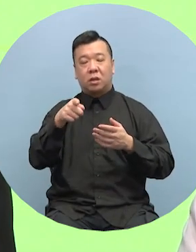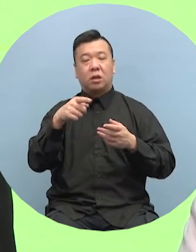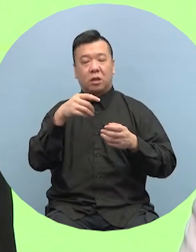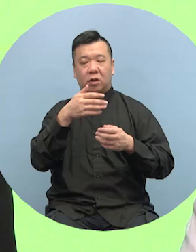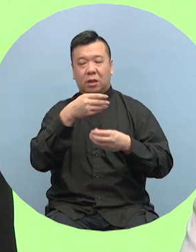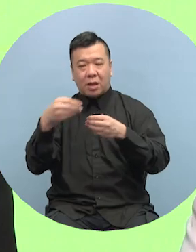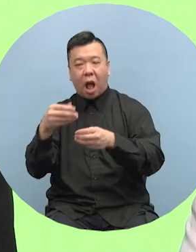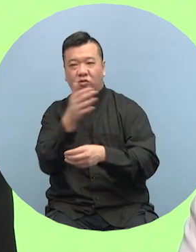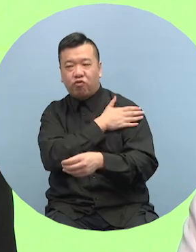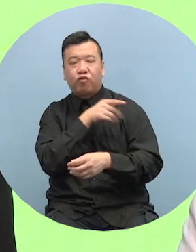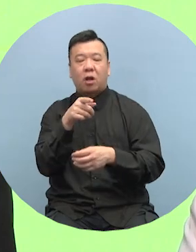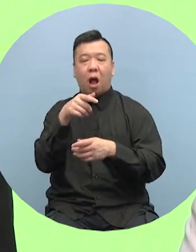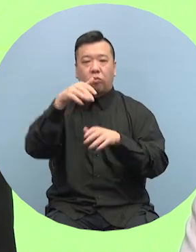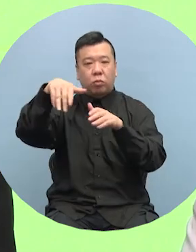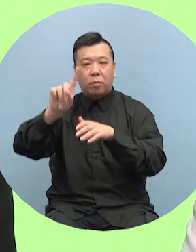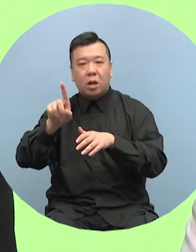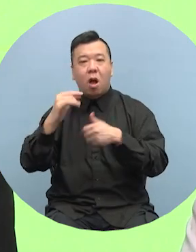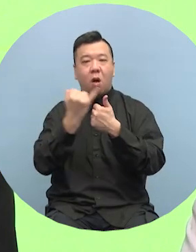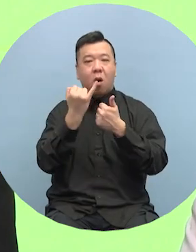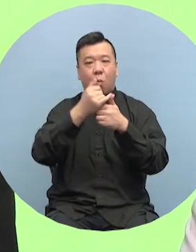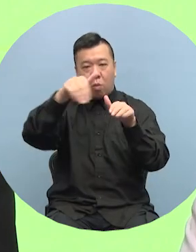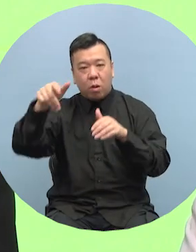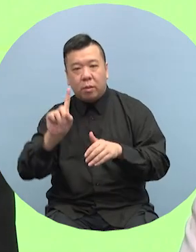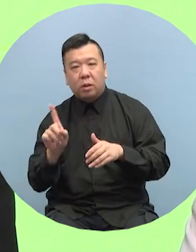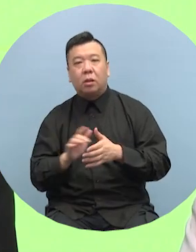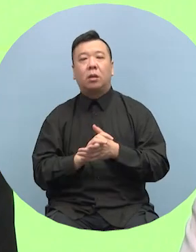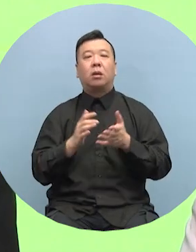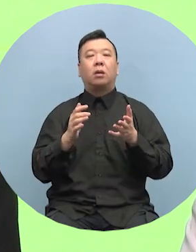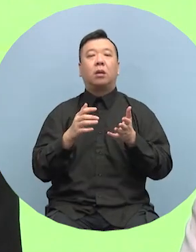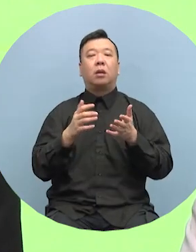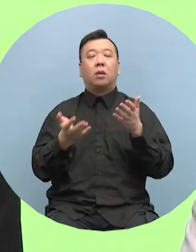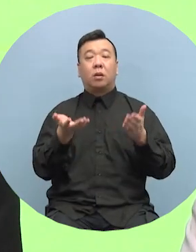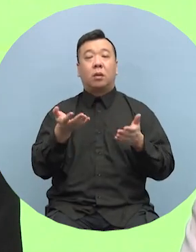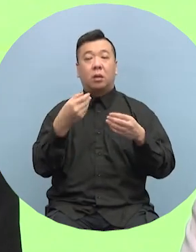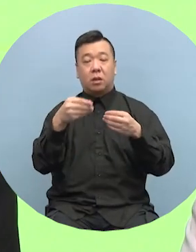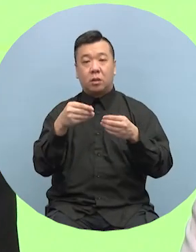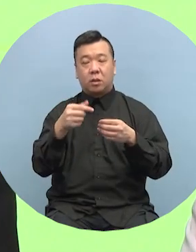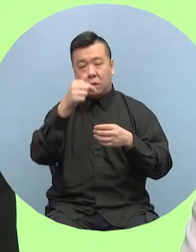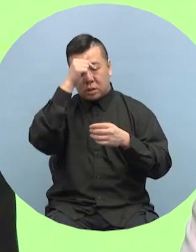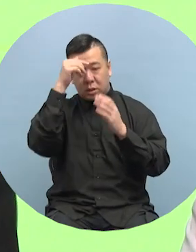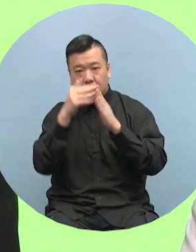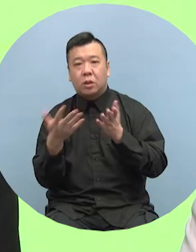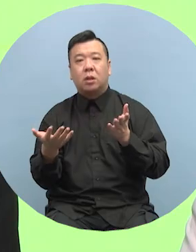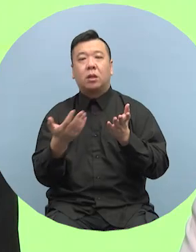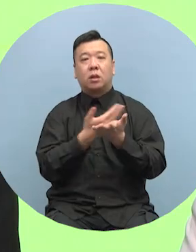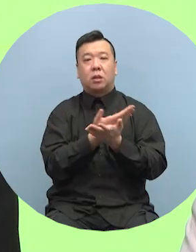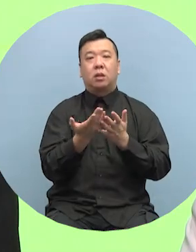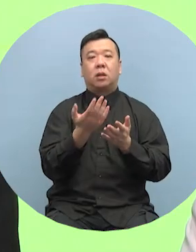源啦，佢個學生嘅來源啦，以至到佢個教學醫院啊各方面咧，